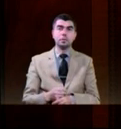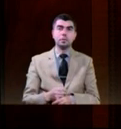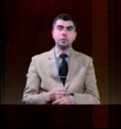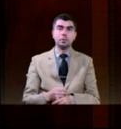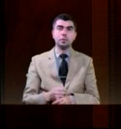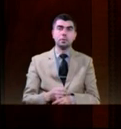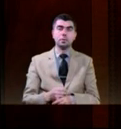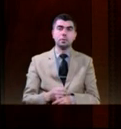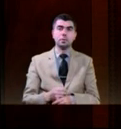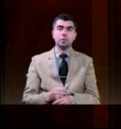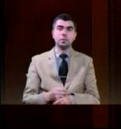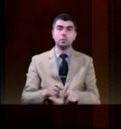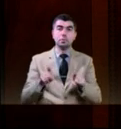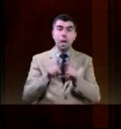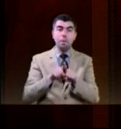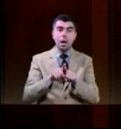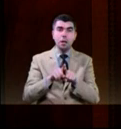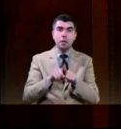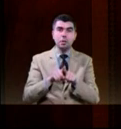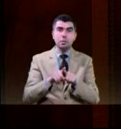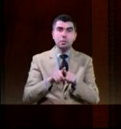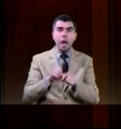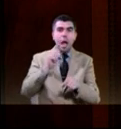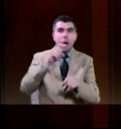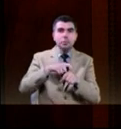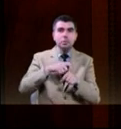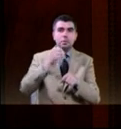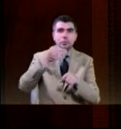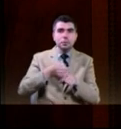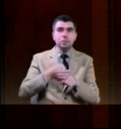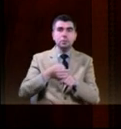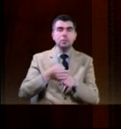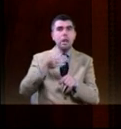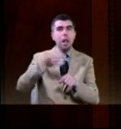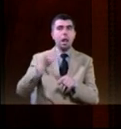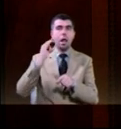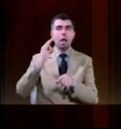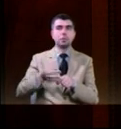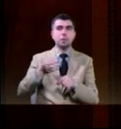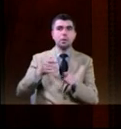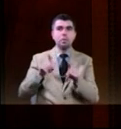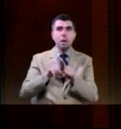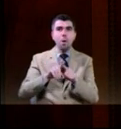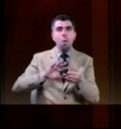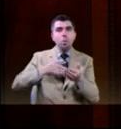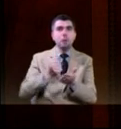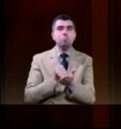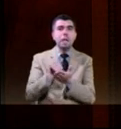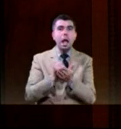يعني عضيت في اللحم الحي وشديت الكبده ديالي وجيت غدوزو تانتوما من